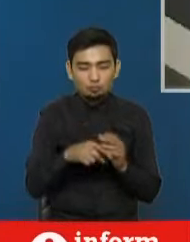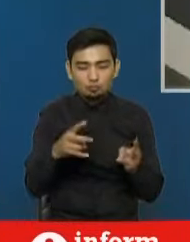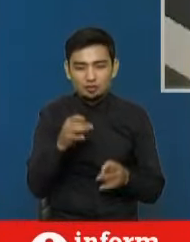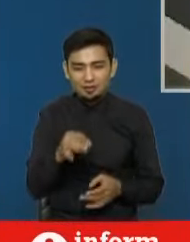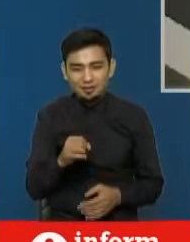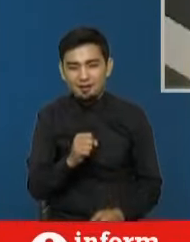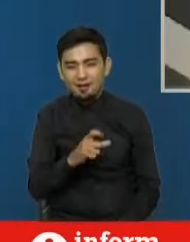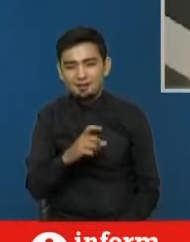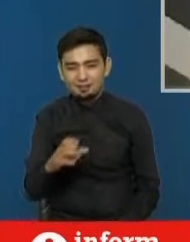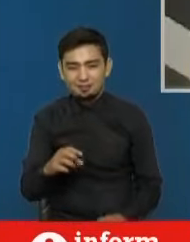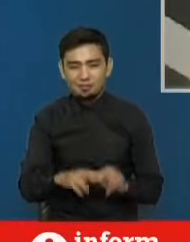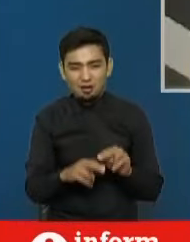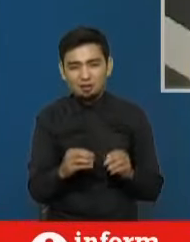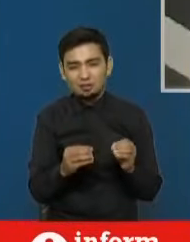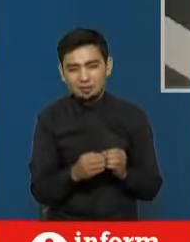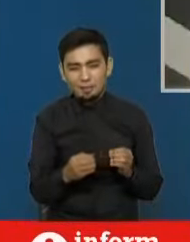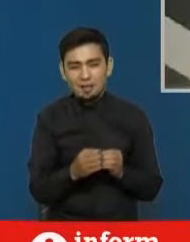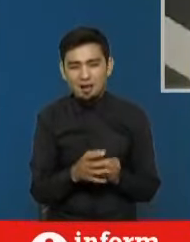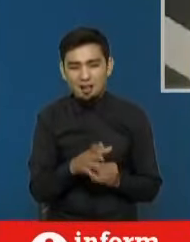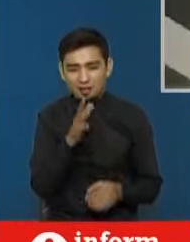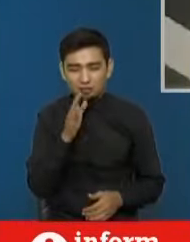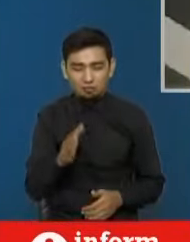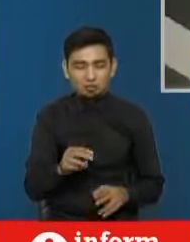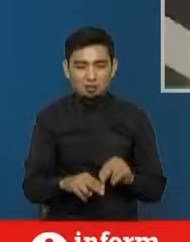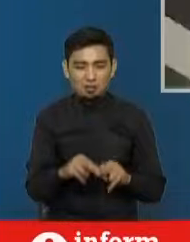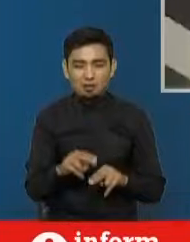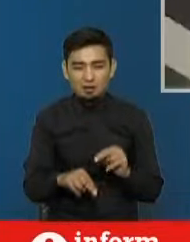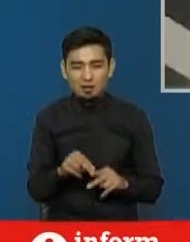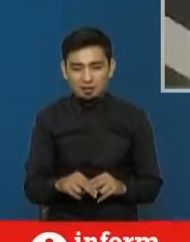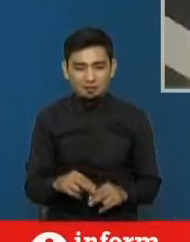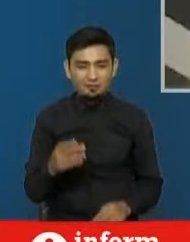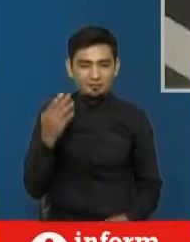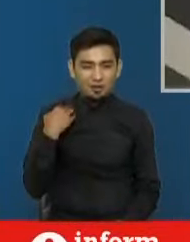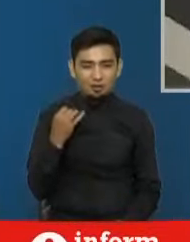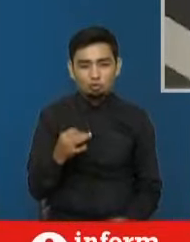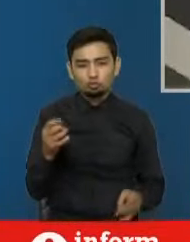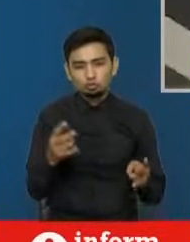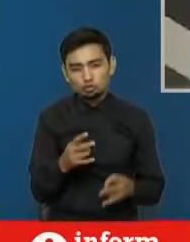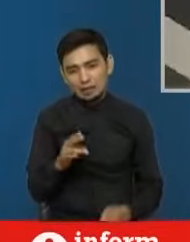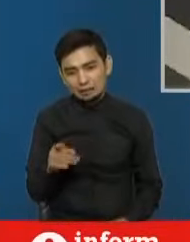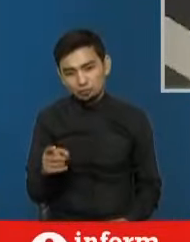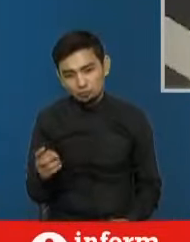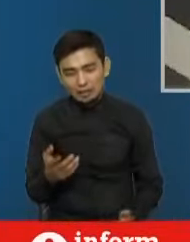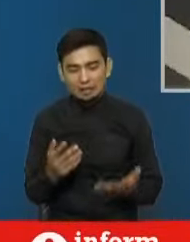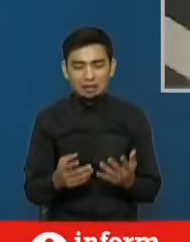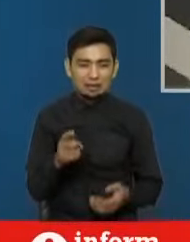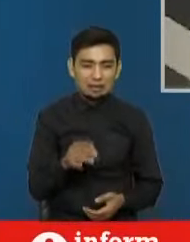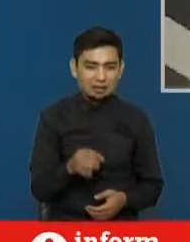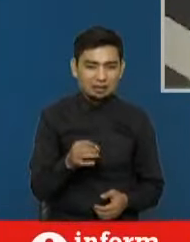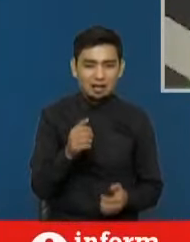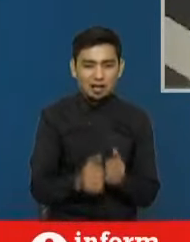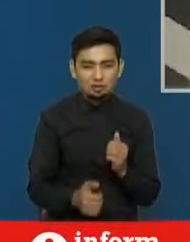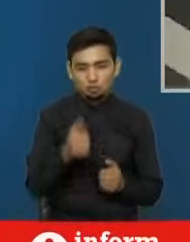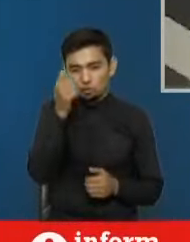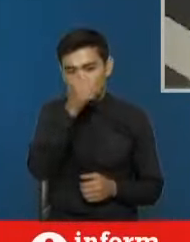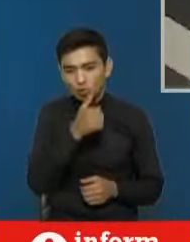менее 10-15 лет. То есть вместо того, чтобы разговаривать, нужна ли она нам, можно вводить каждый год